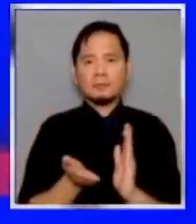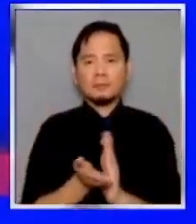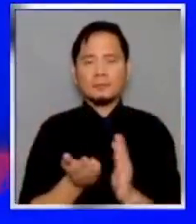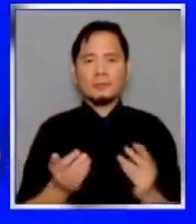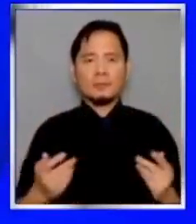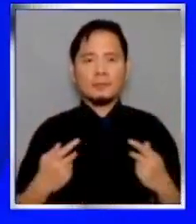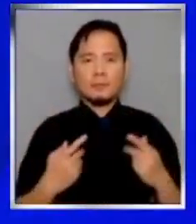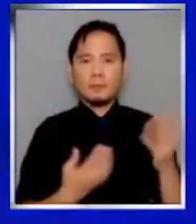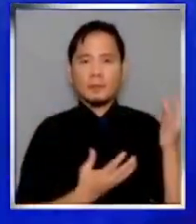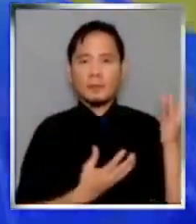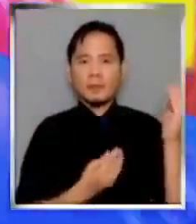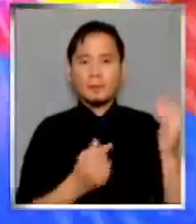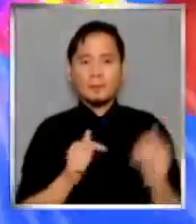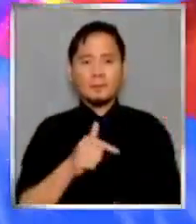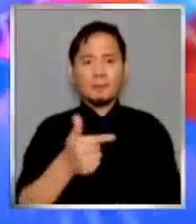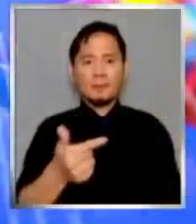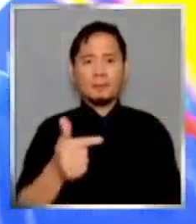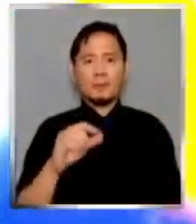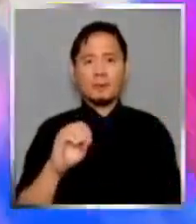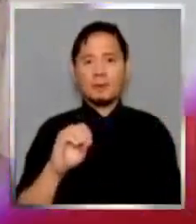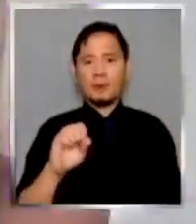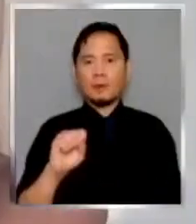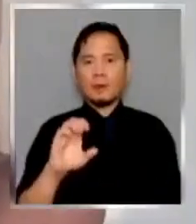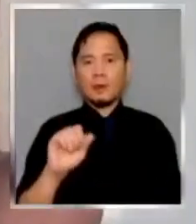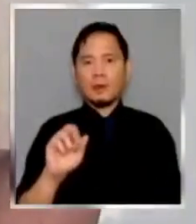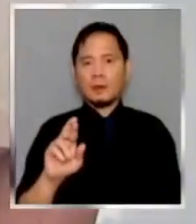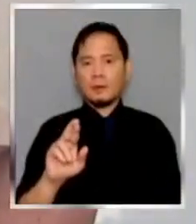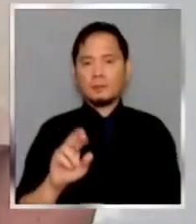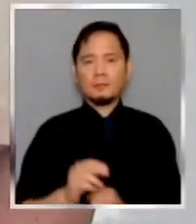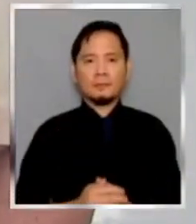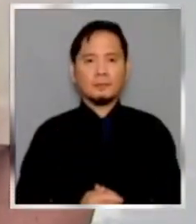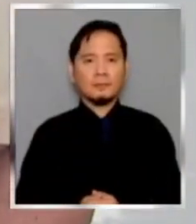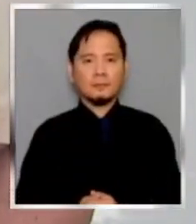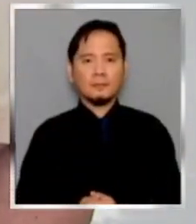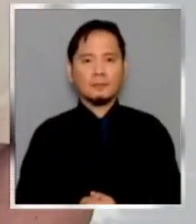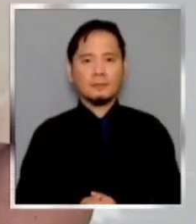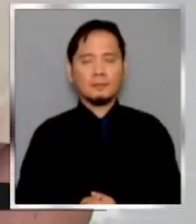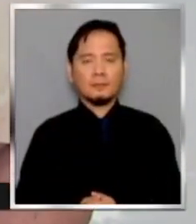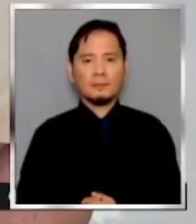Oscar Oida. Oscar!